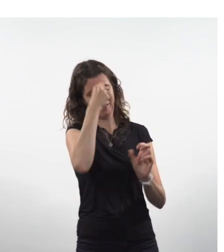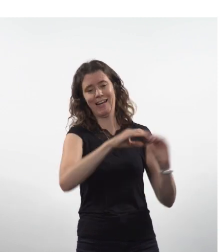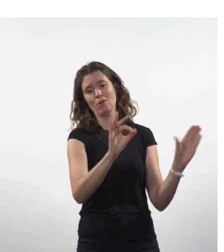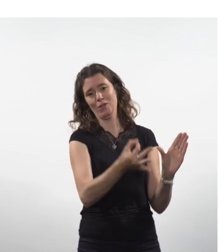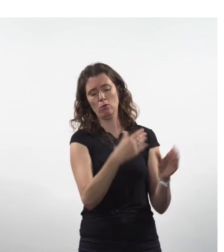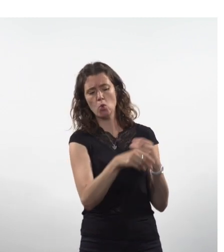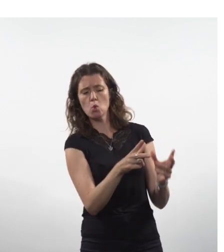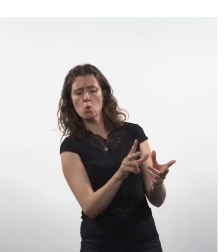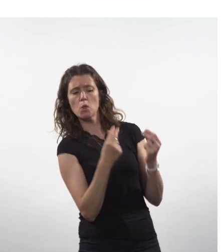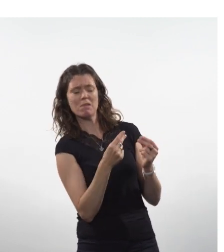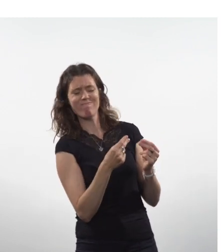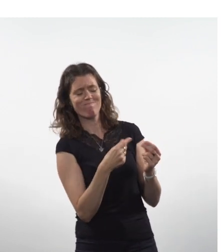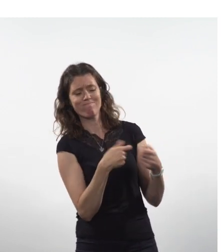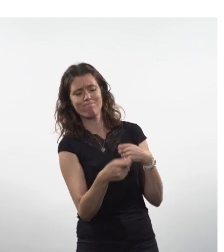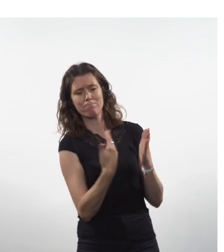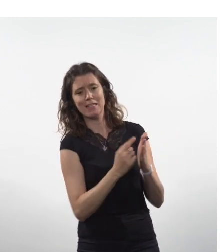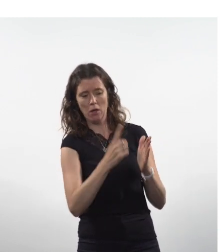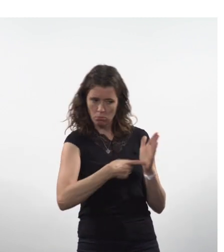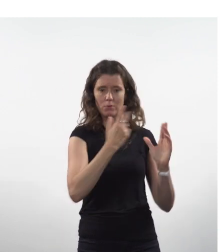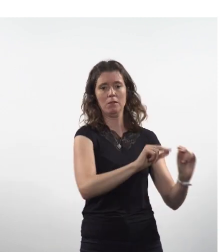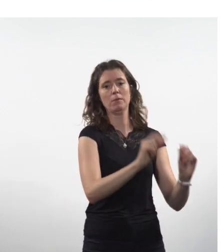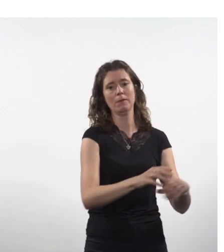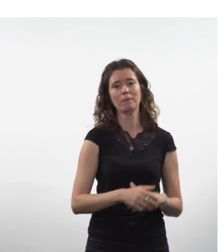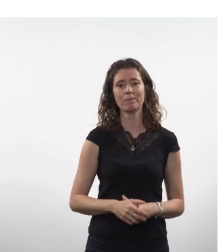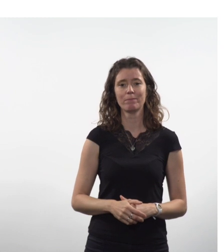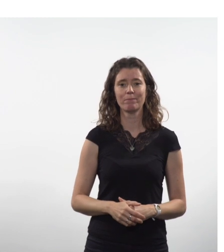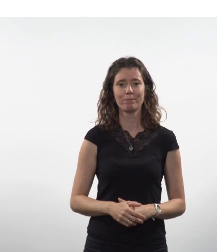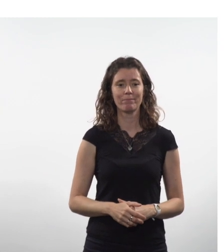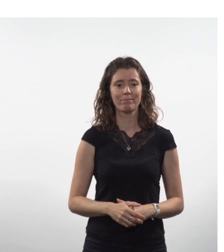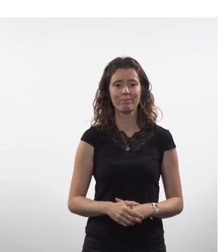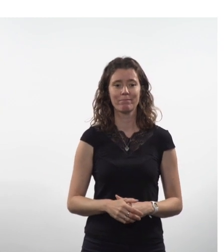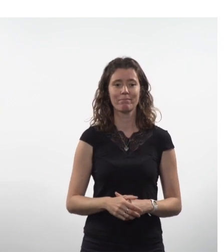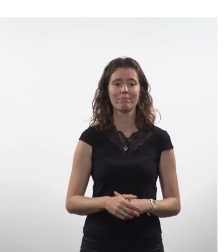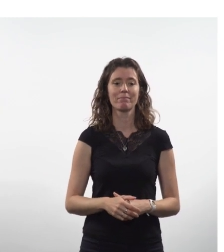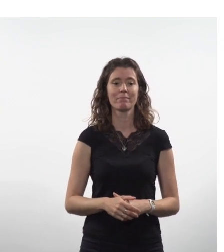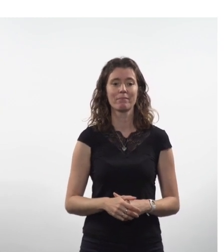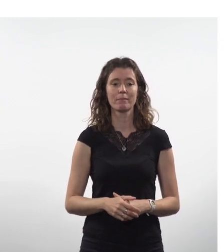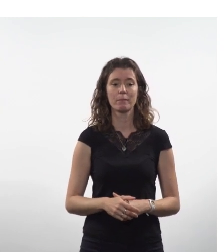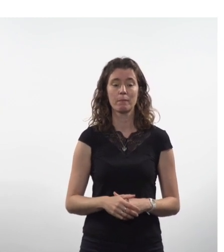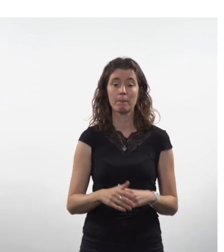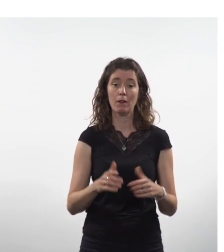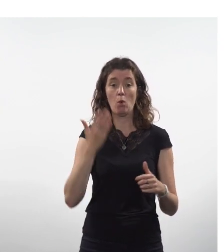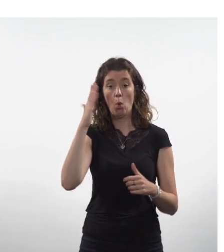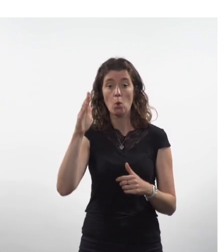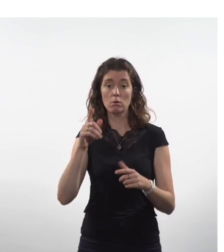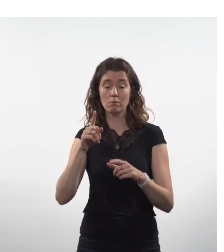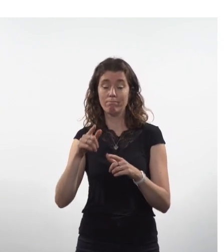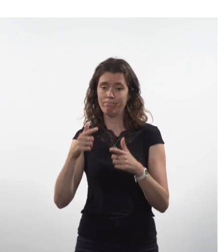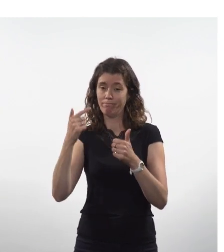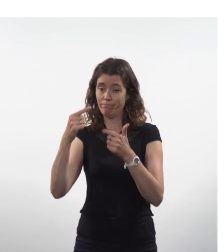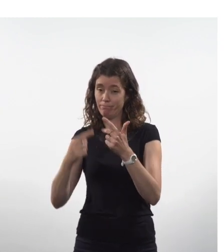intégré ce qu'on lui a dit ou ce qu'on a essayé de lui faire passer. Et puis, les moyens à utiliser avec très grande